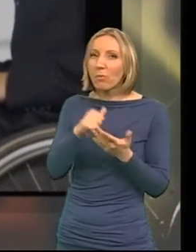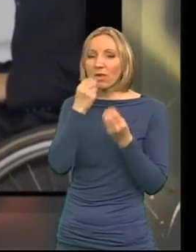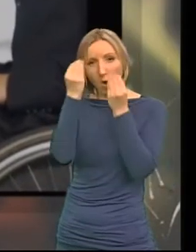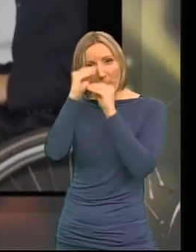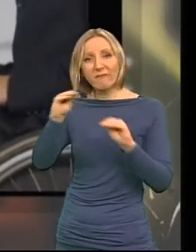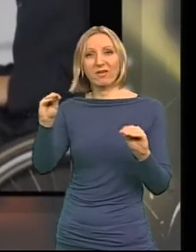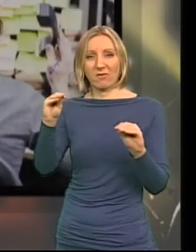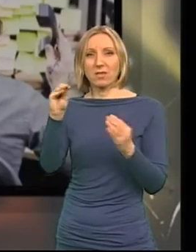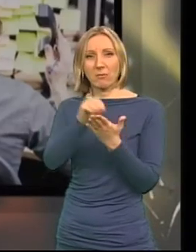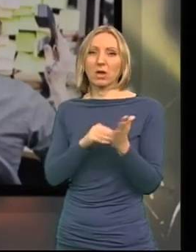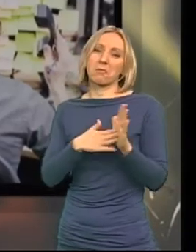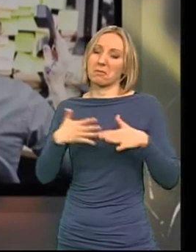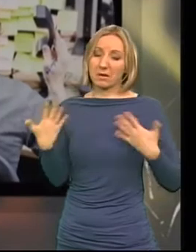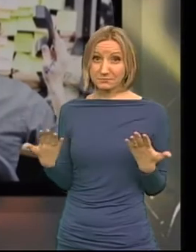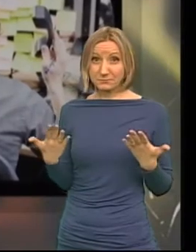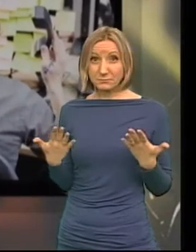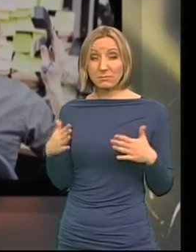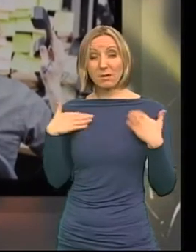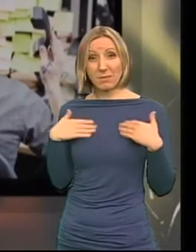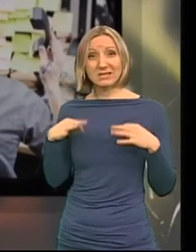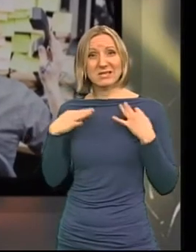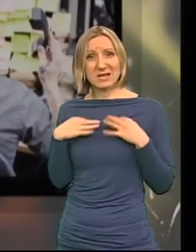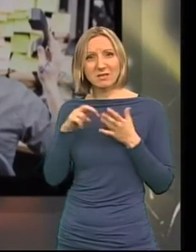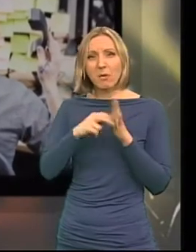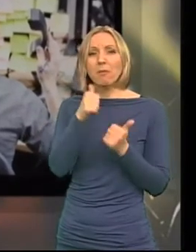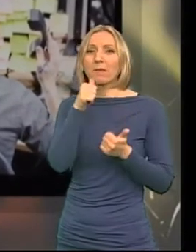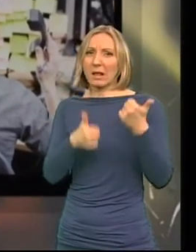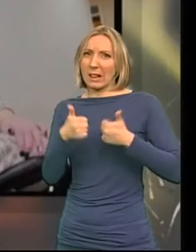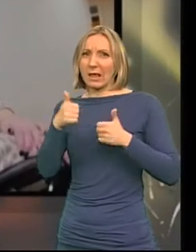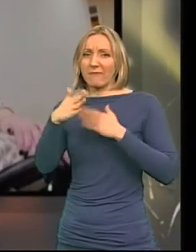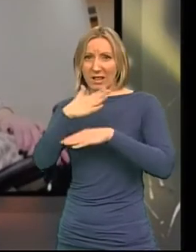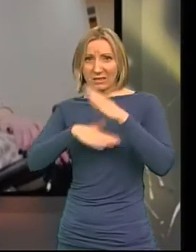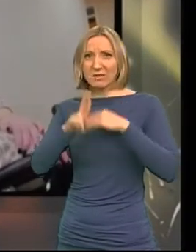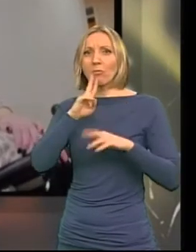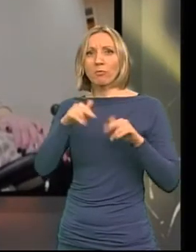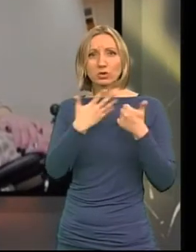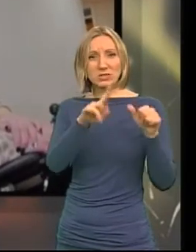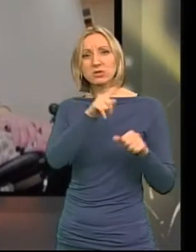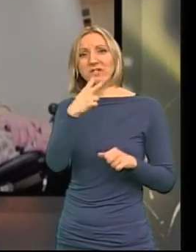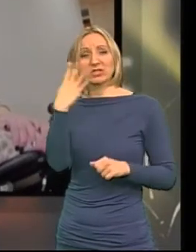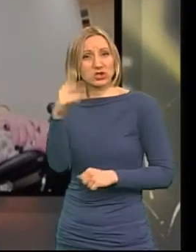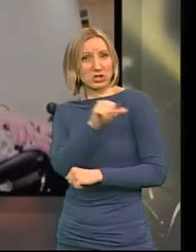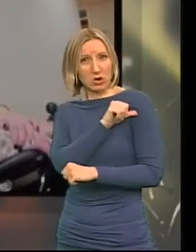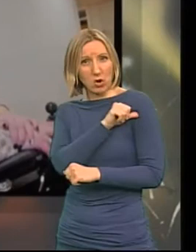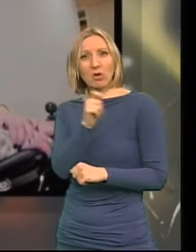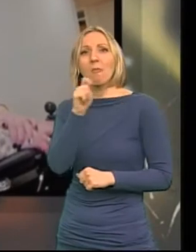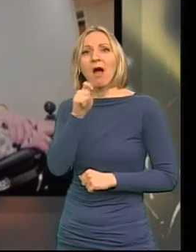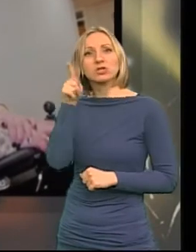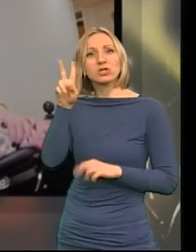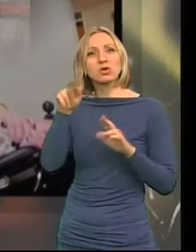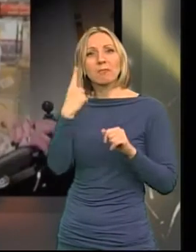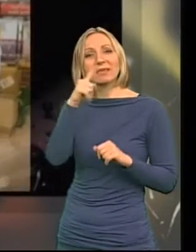podataka. Naprimjer, mladih sa zdravstvenim problemima ili invaliditetom koji imaju od 16 do 24 godine u Mađarskoj